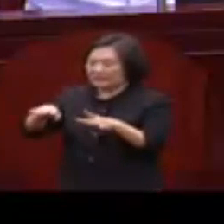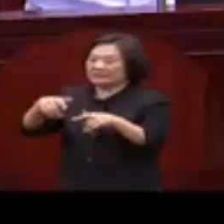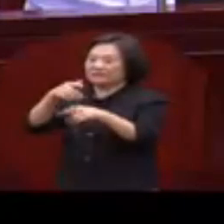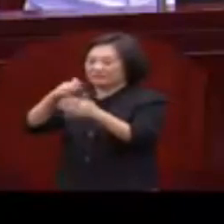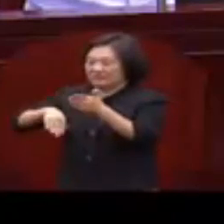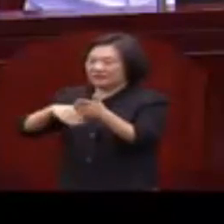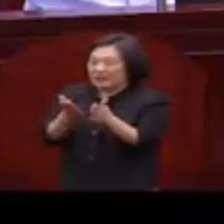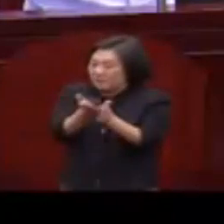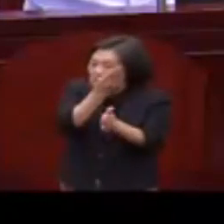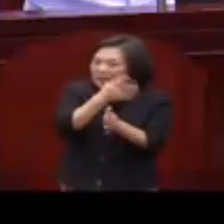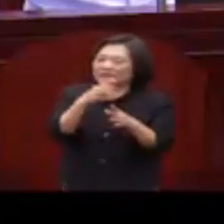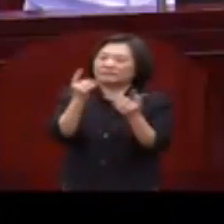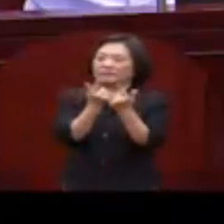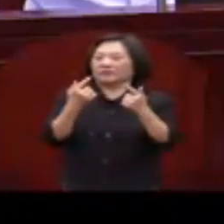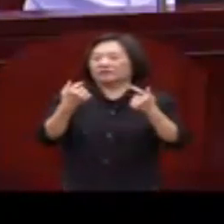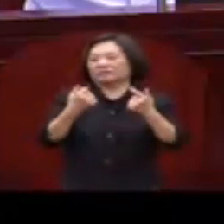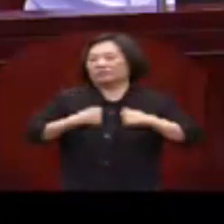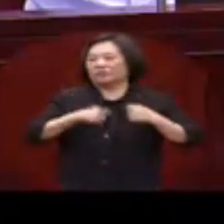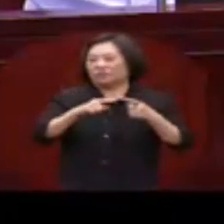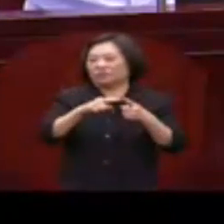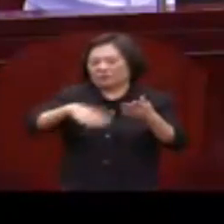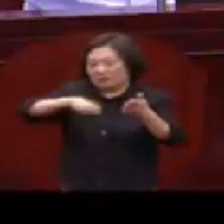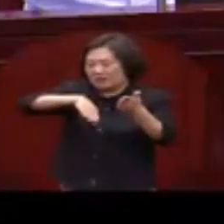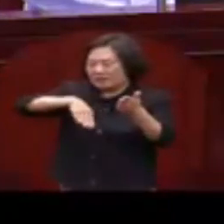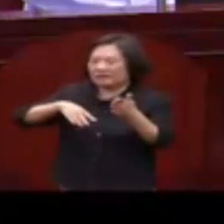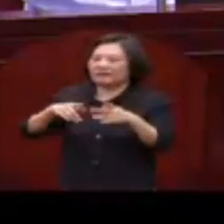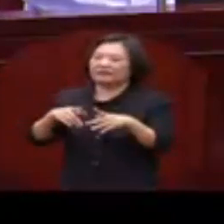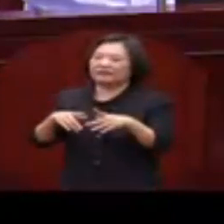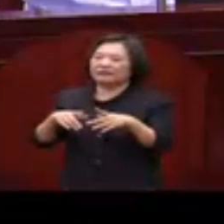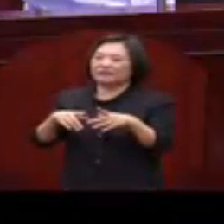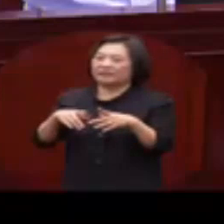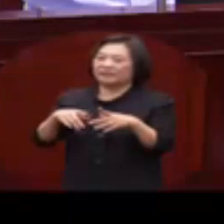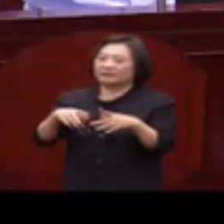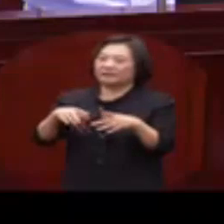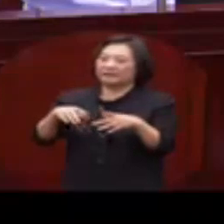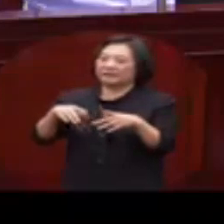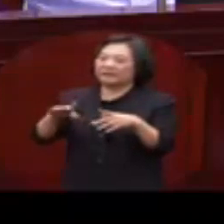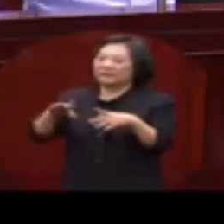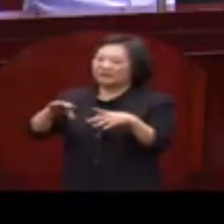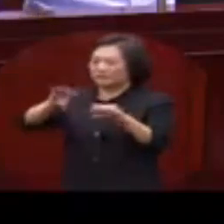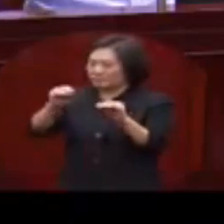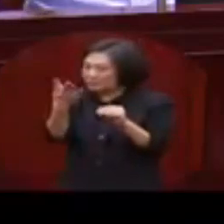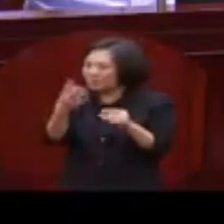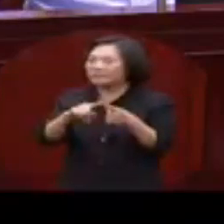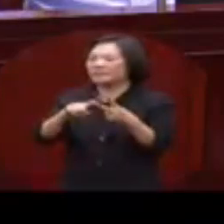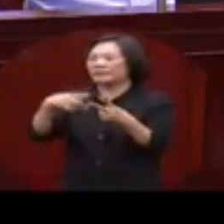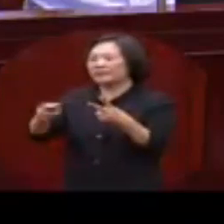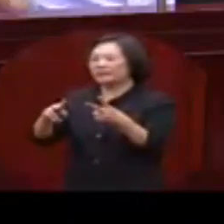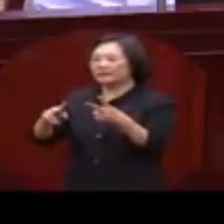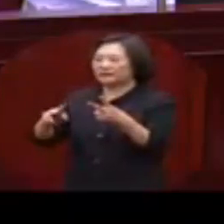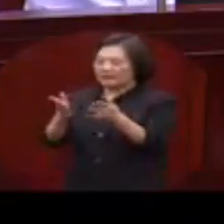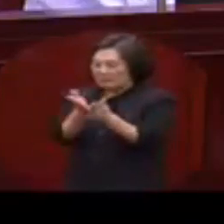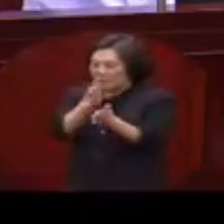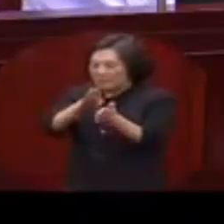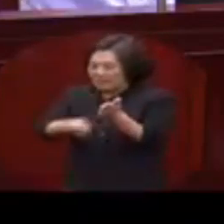个。孟家不是那个大道城，那在城叫现在城北，那到城南到